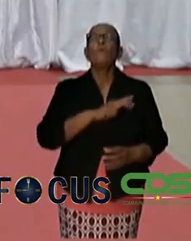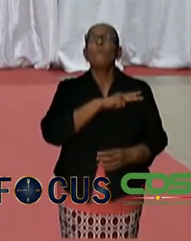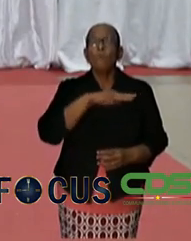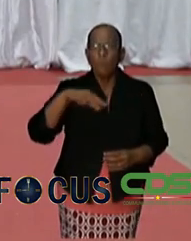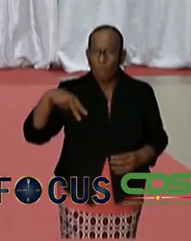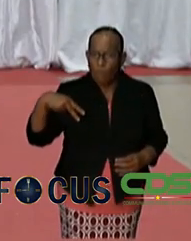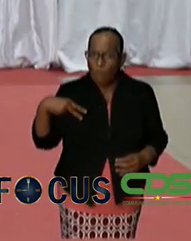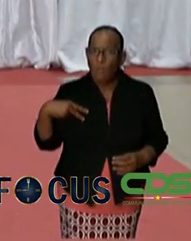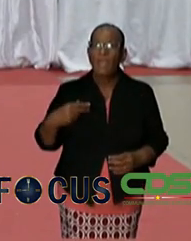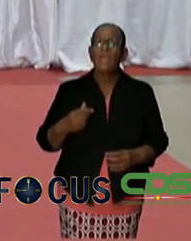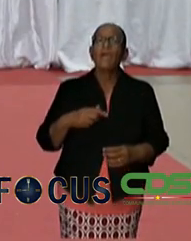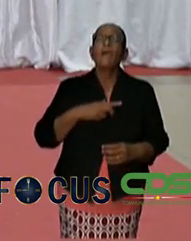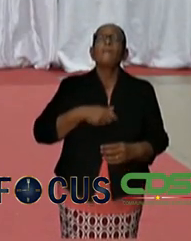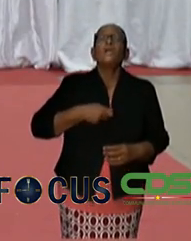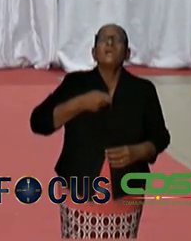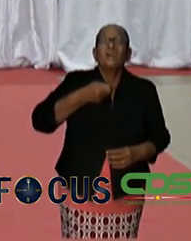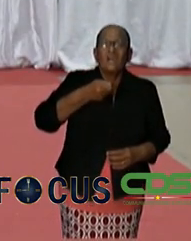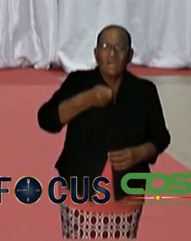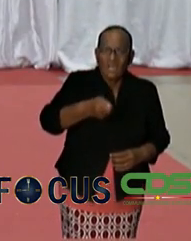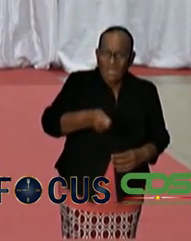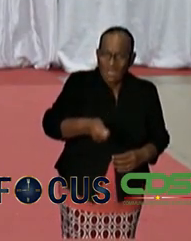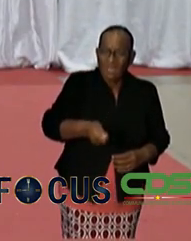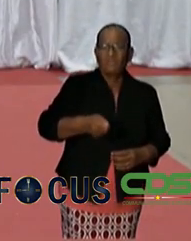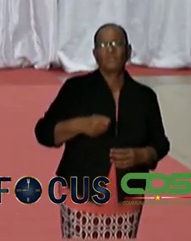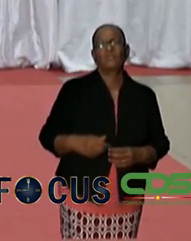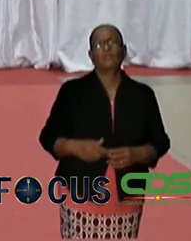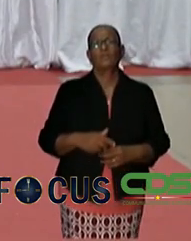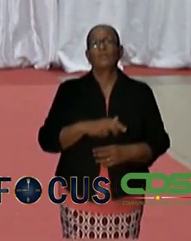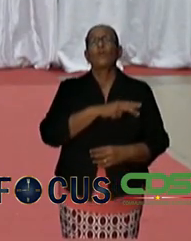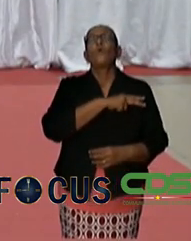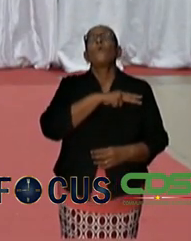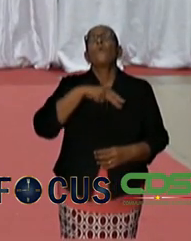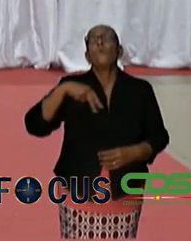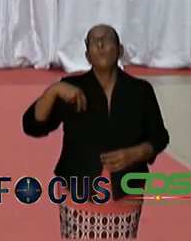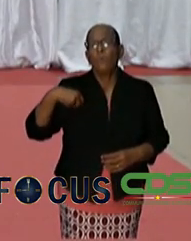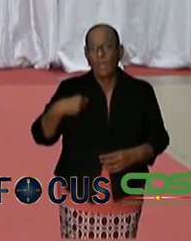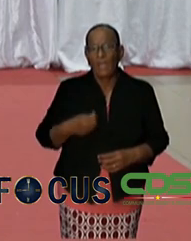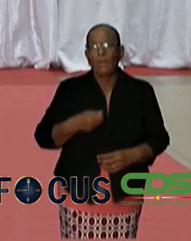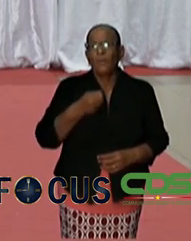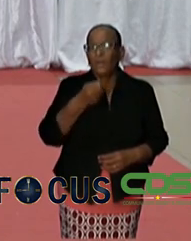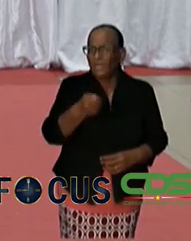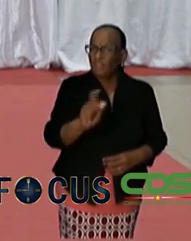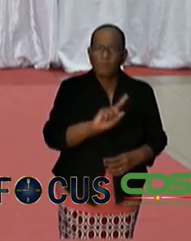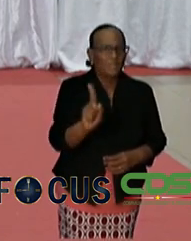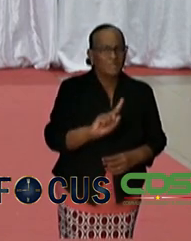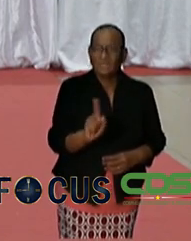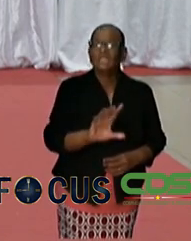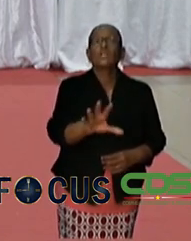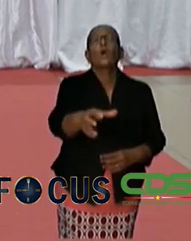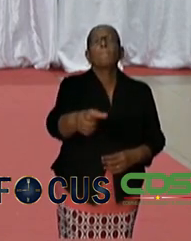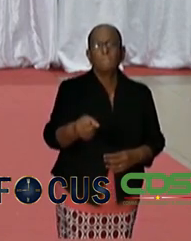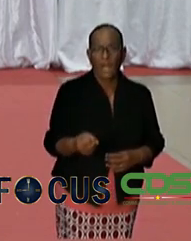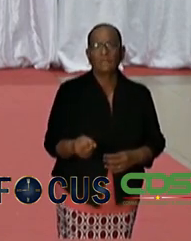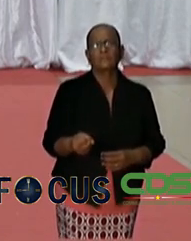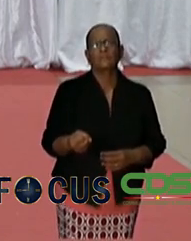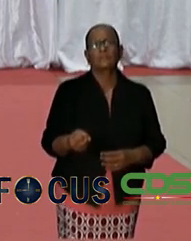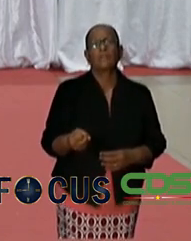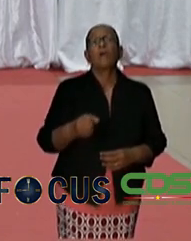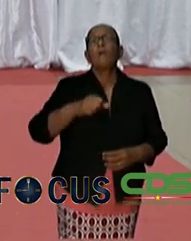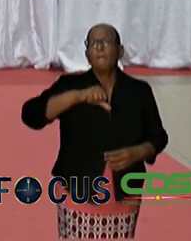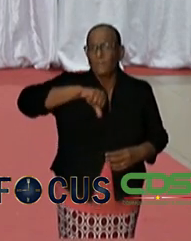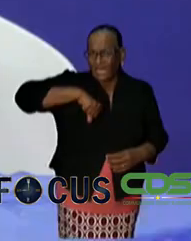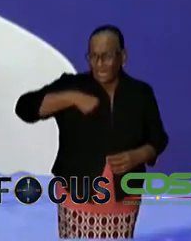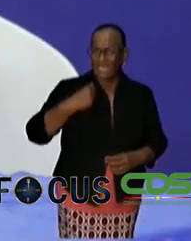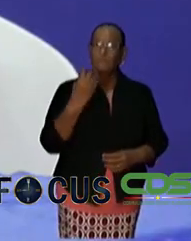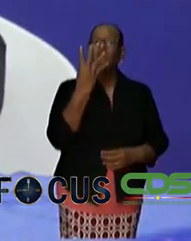hebben handreiking gedaan. Ik ga het nog een laatste keer herhalen. En het is niet aangegrepen. We hebben gezegd, doe het, start met 4